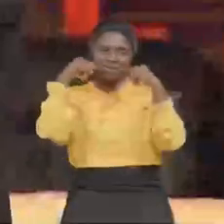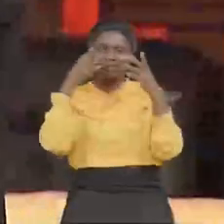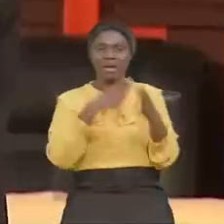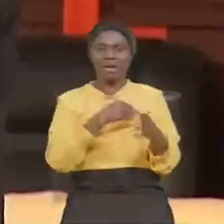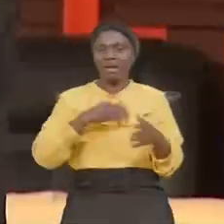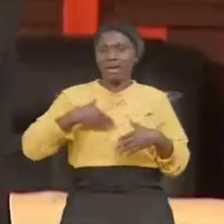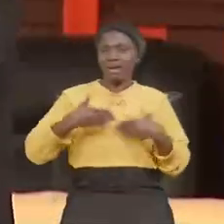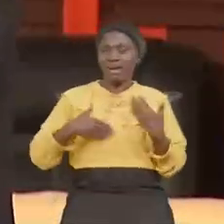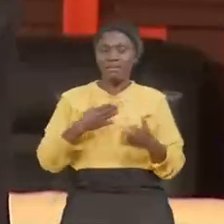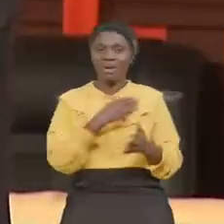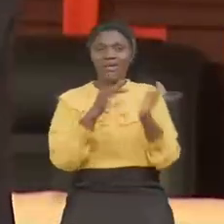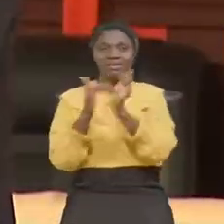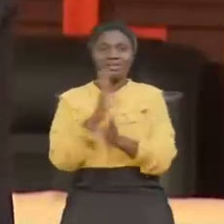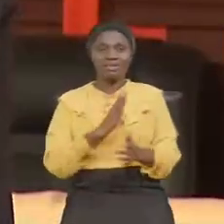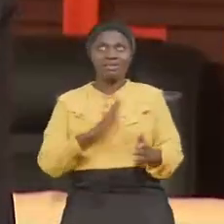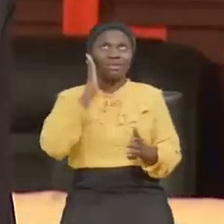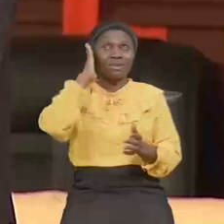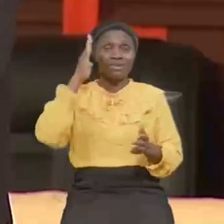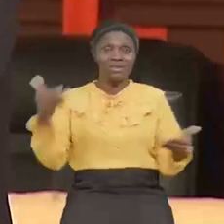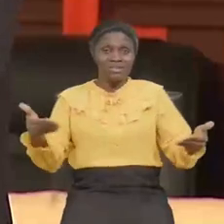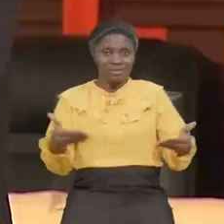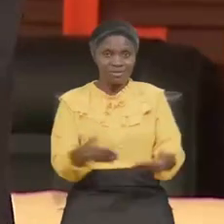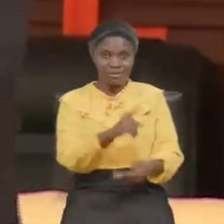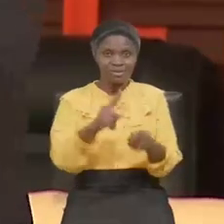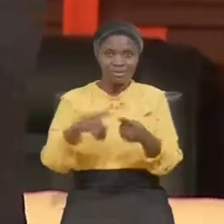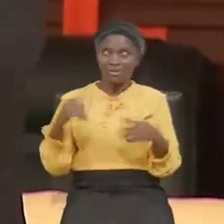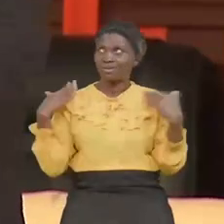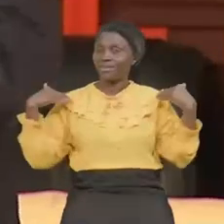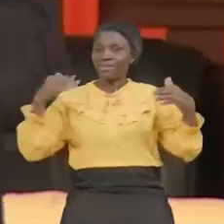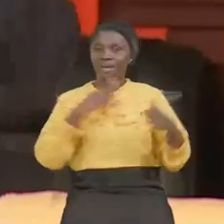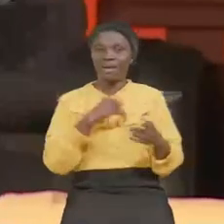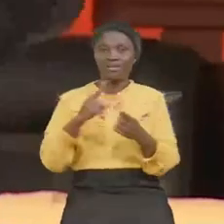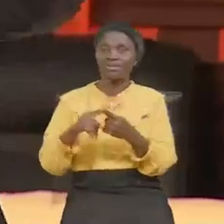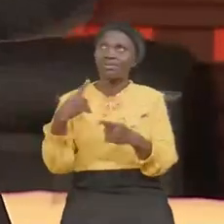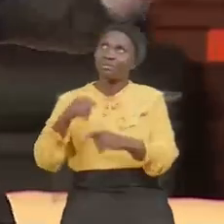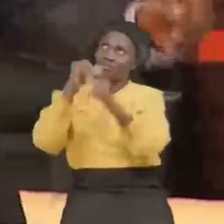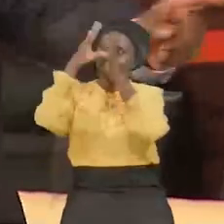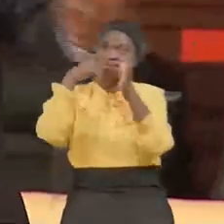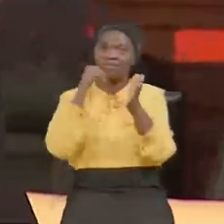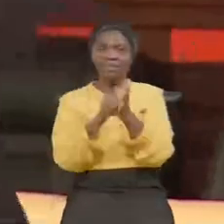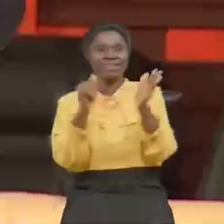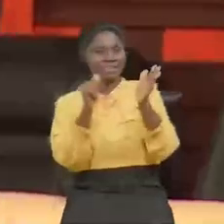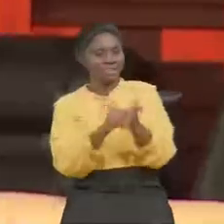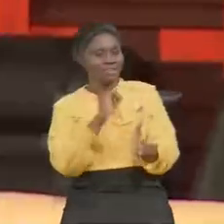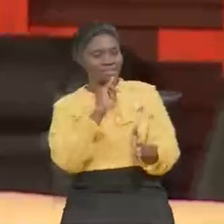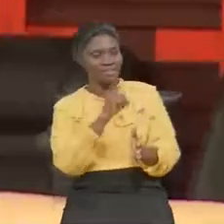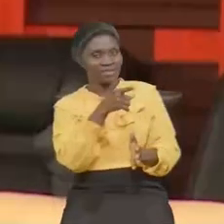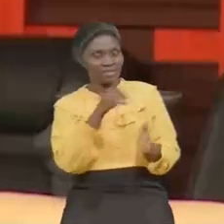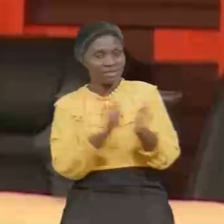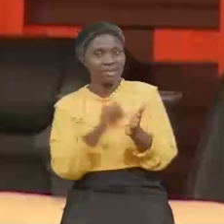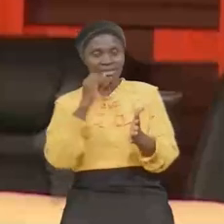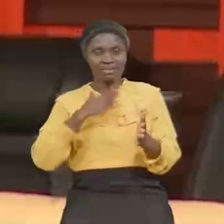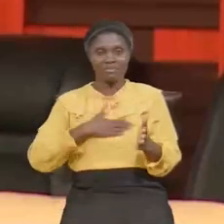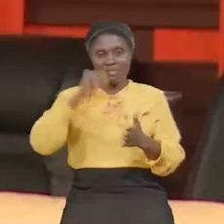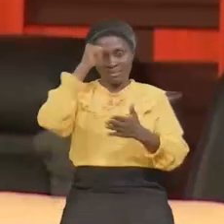te présenter aux anges et au Père. Et il dira, voici mon fils, voici ma fille.